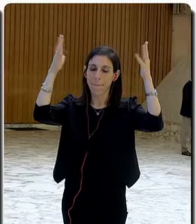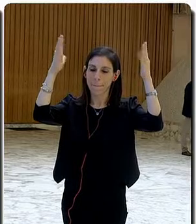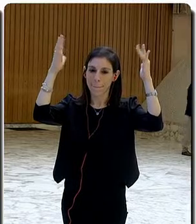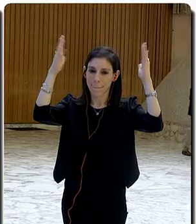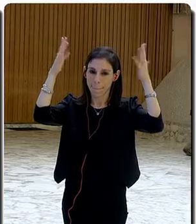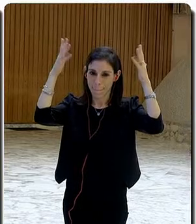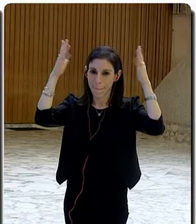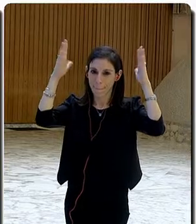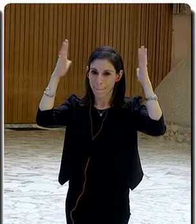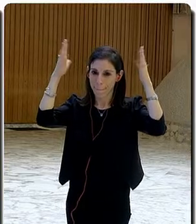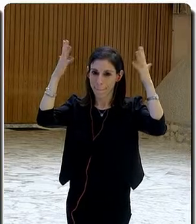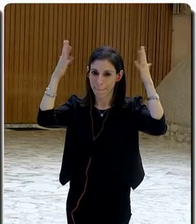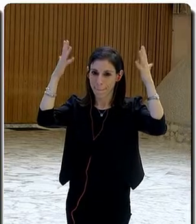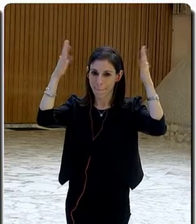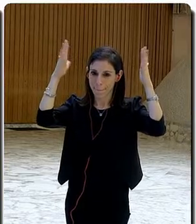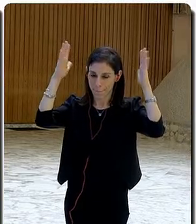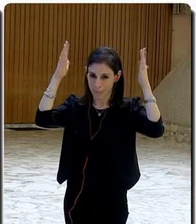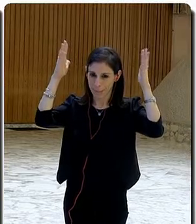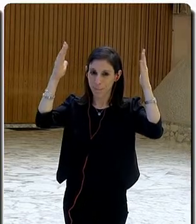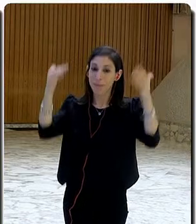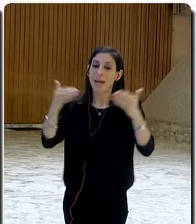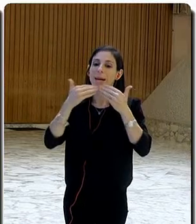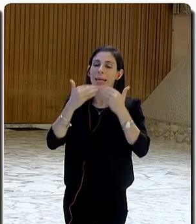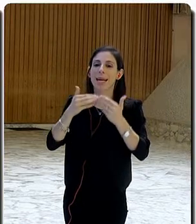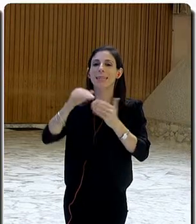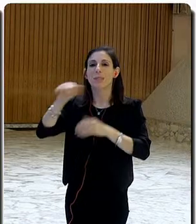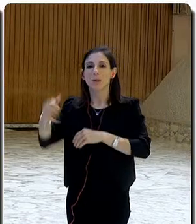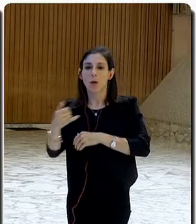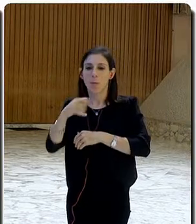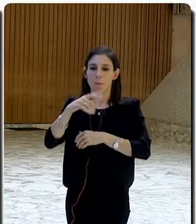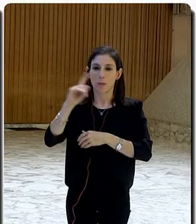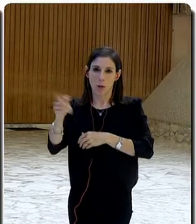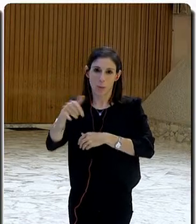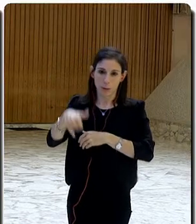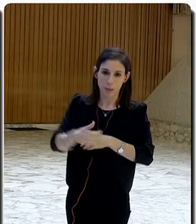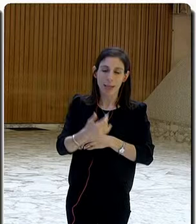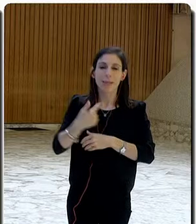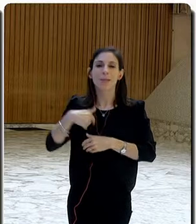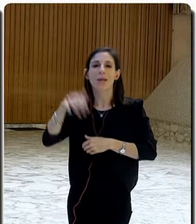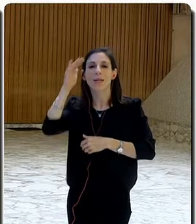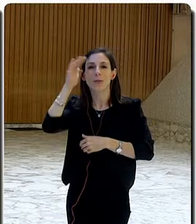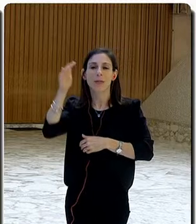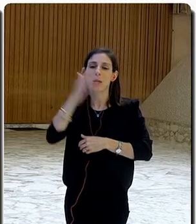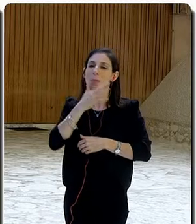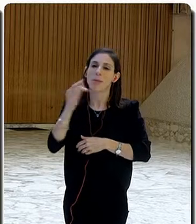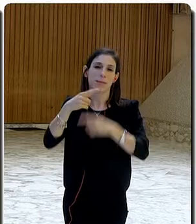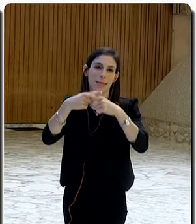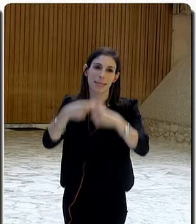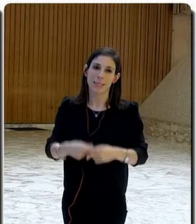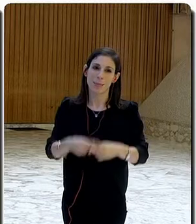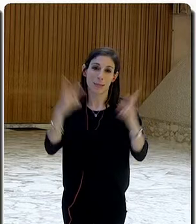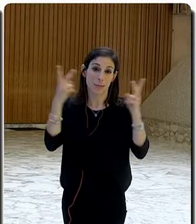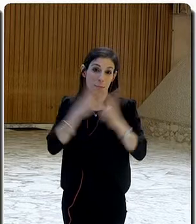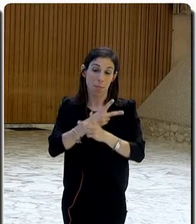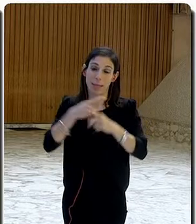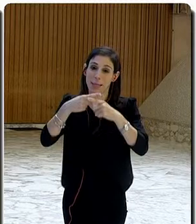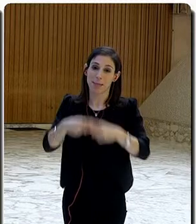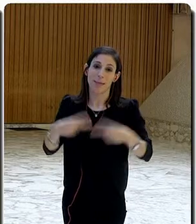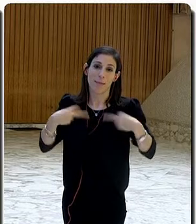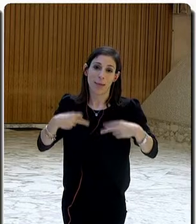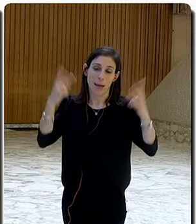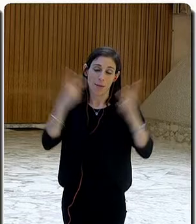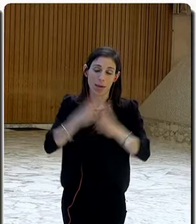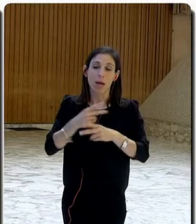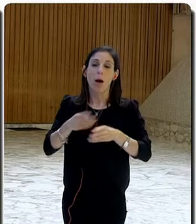Benissimo. E grazie Jérôme e Jeannette. Abbiamo ascoltato delle belle testimonianze di vita,